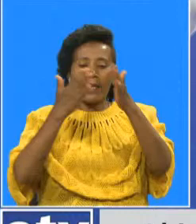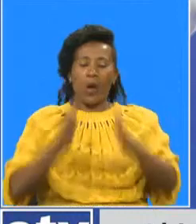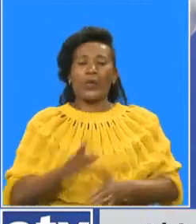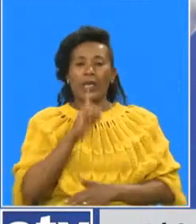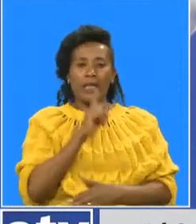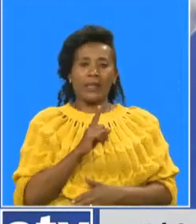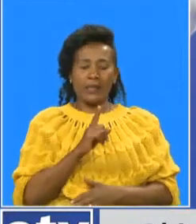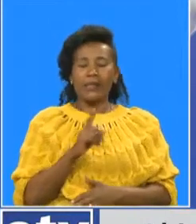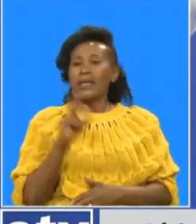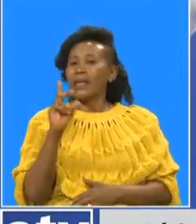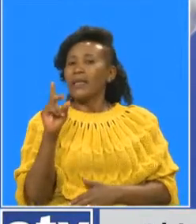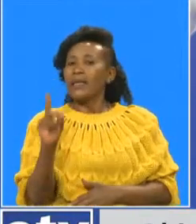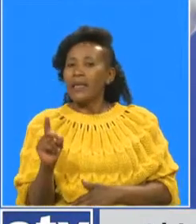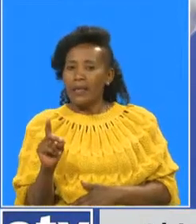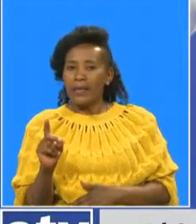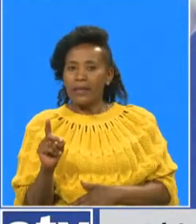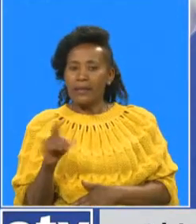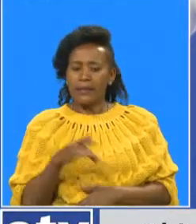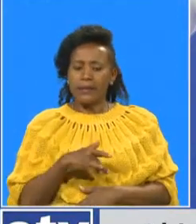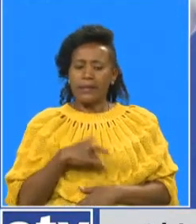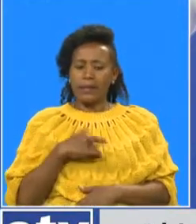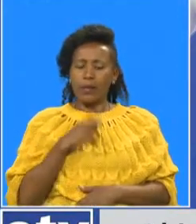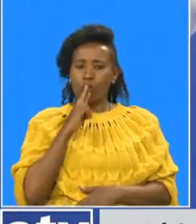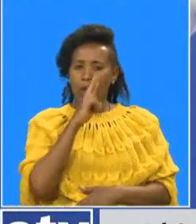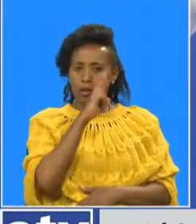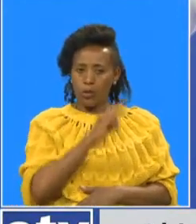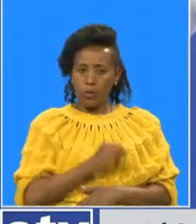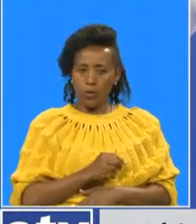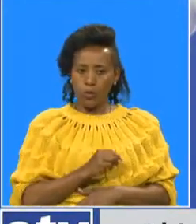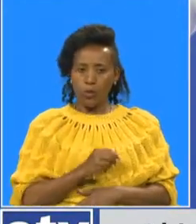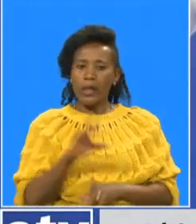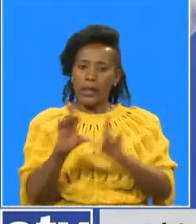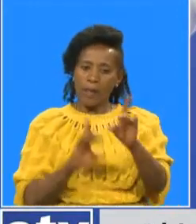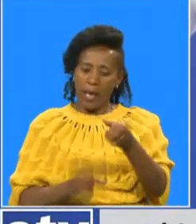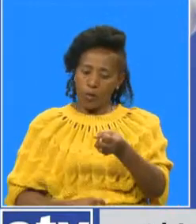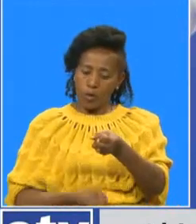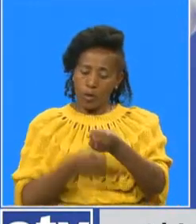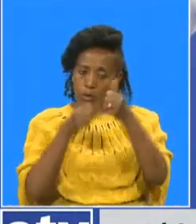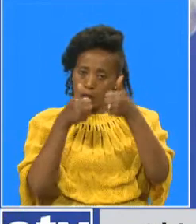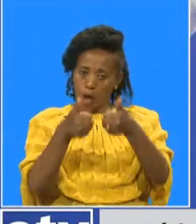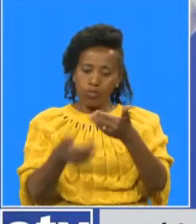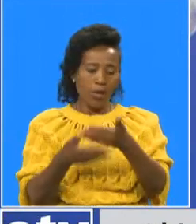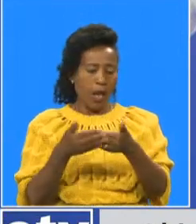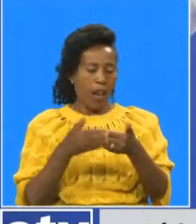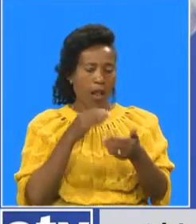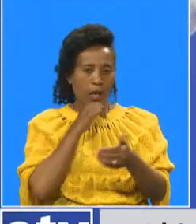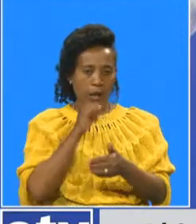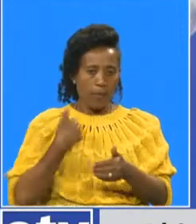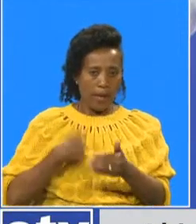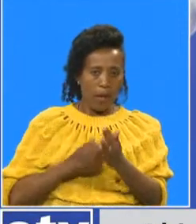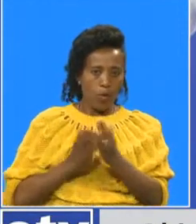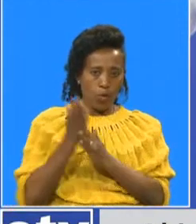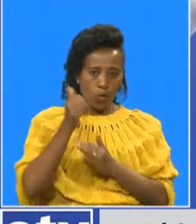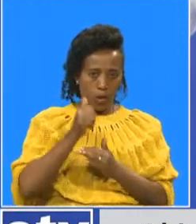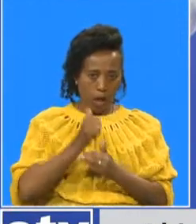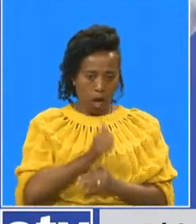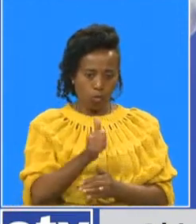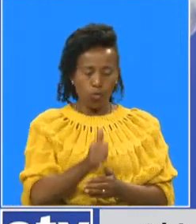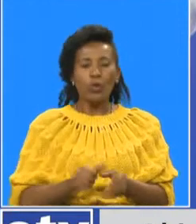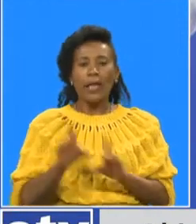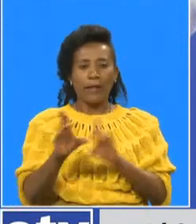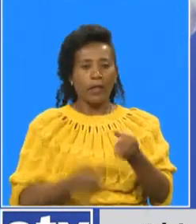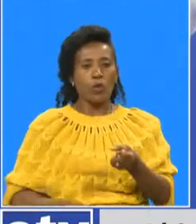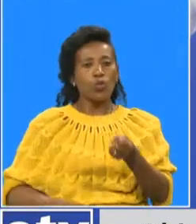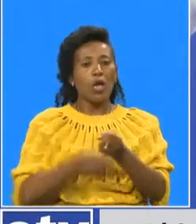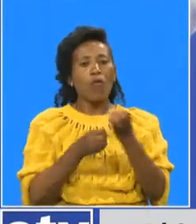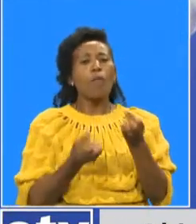የሀገራዊነት እንትን ተሰምቷቸው የሚያደርጉት ድጋፍ ራሱ ቀላል አይደለም። በእኛ በኩልም ራሱ የተደረጉ ድጋፎች